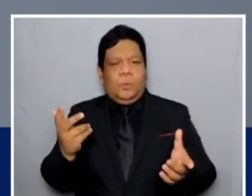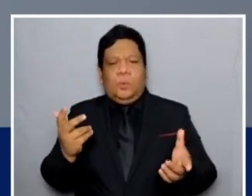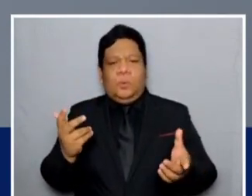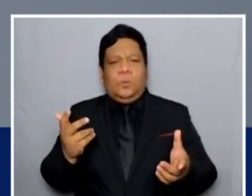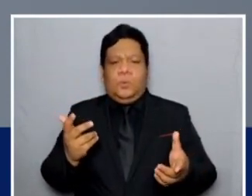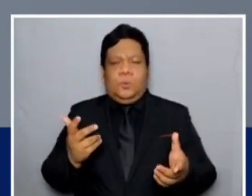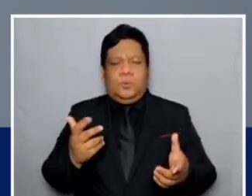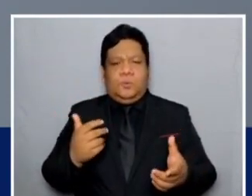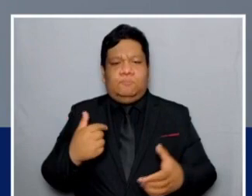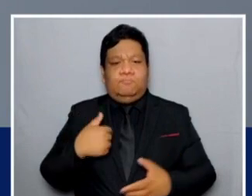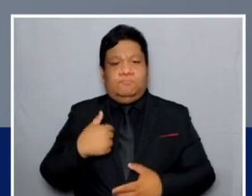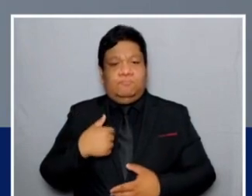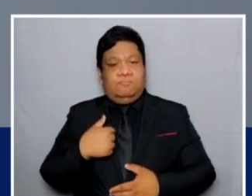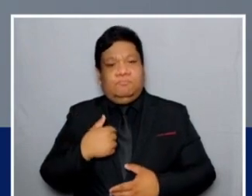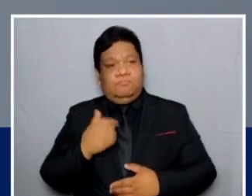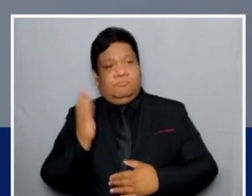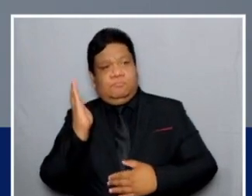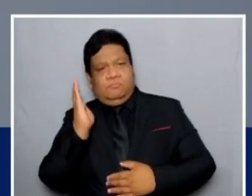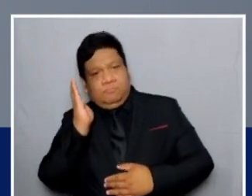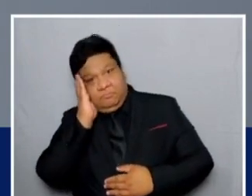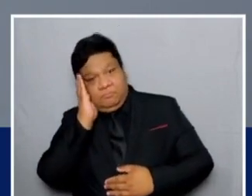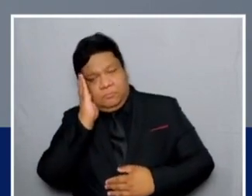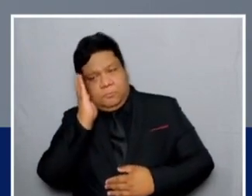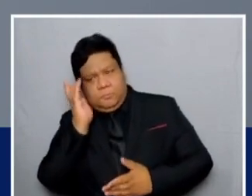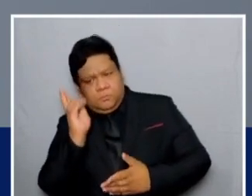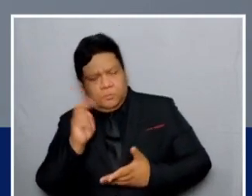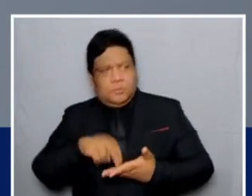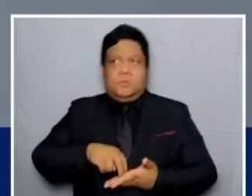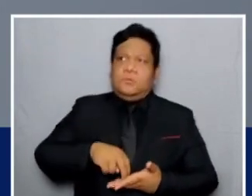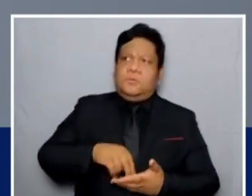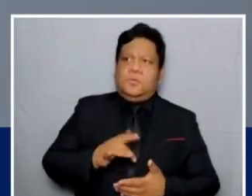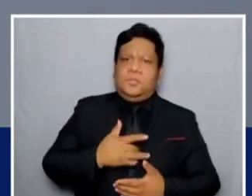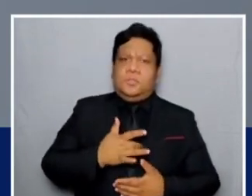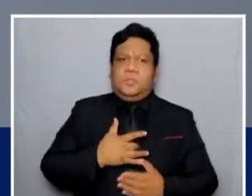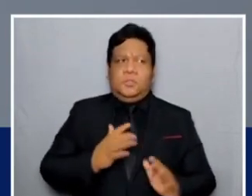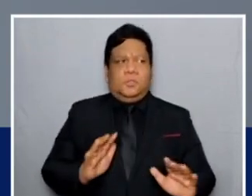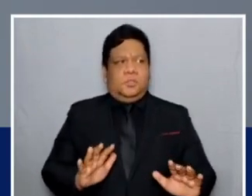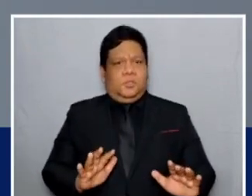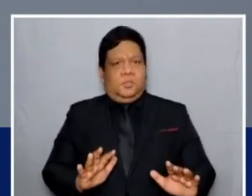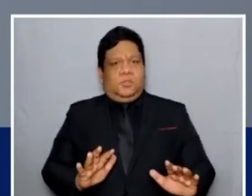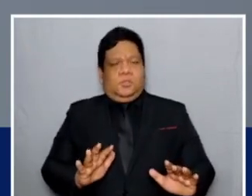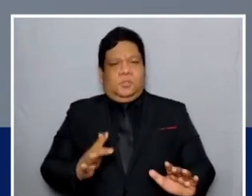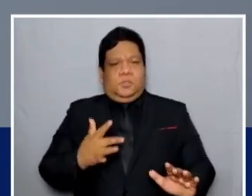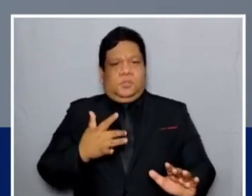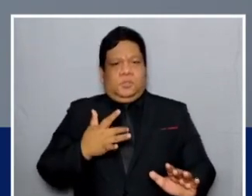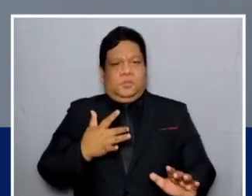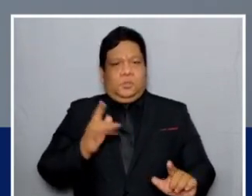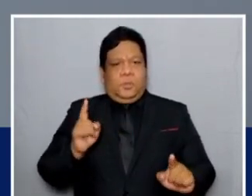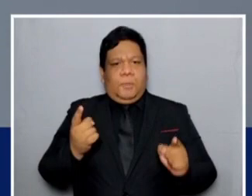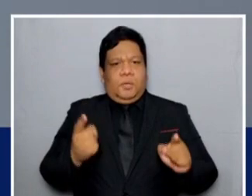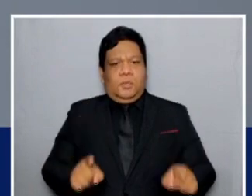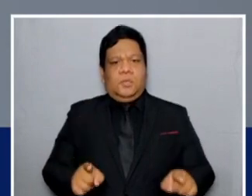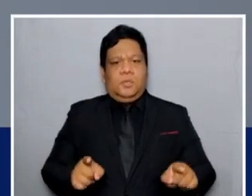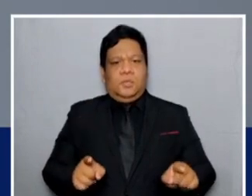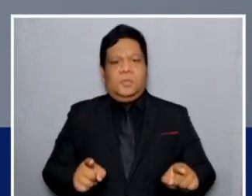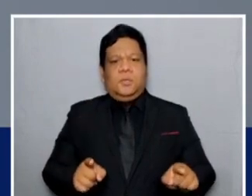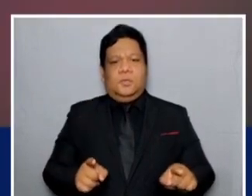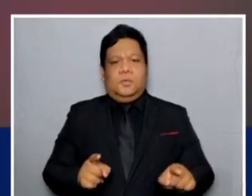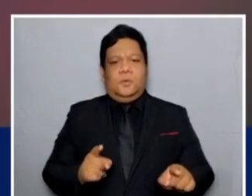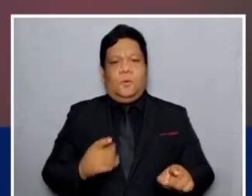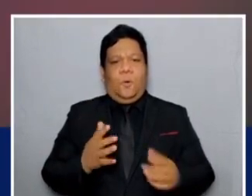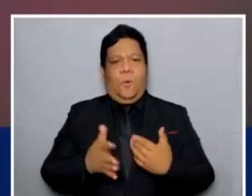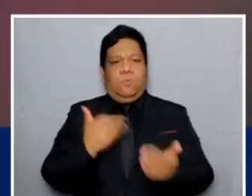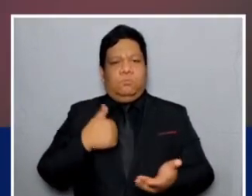Nakahiga ako. Mm-mm. Napatayo ako. Nag-slow down yung mundo ko literal. Ako almost mag-collapse